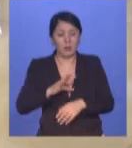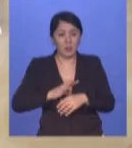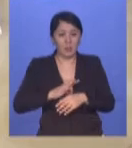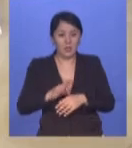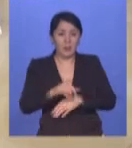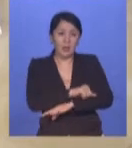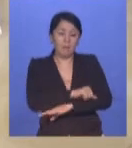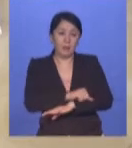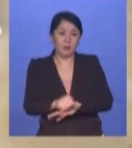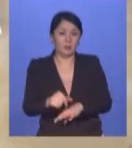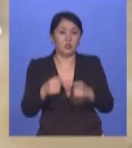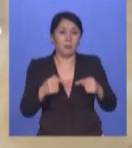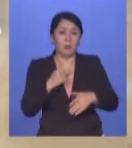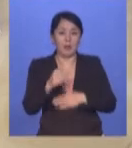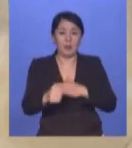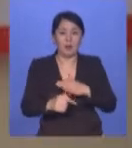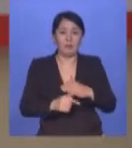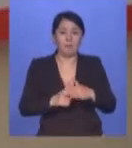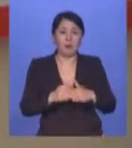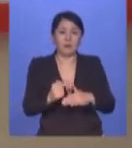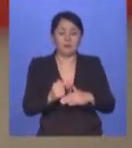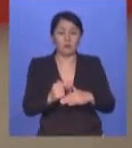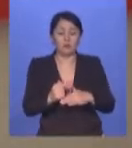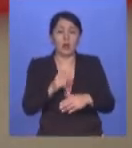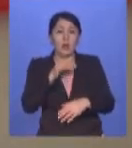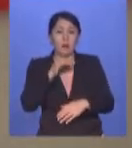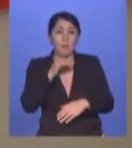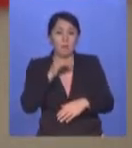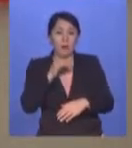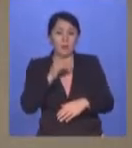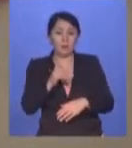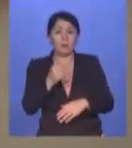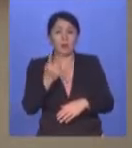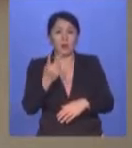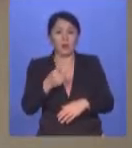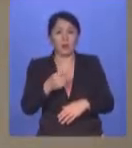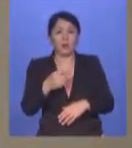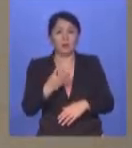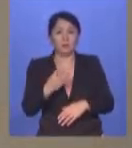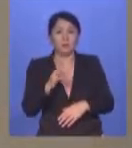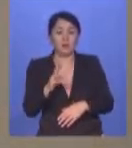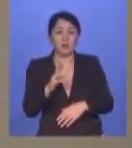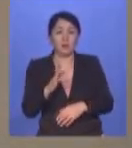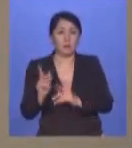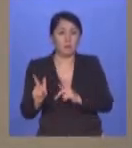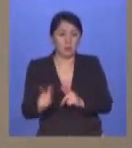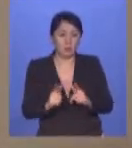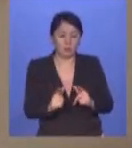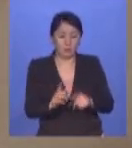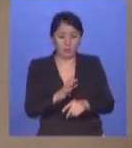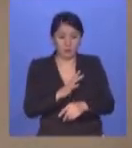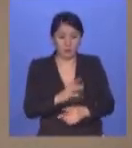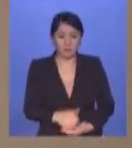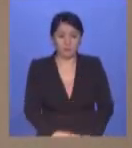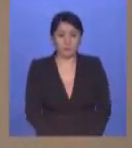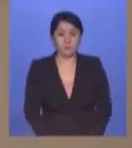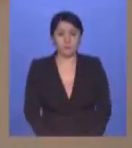шет елден және басқа қаладан шығарылған ғалымдар мен профессорлар үшін 24 пәтер дайындалған. Дариға Қуаныш, Таймир Ескендіров, жаңалықтар қызметі.